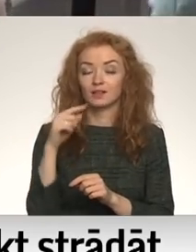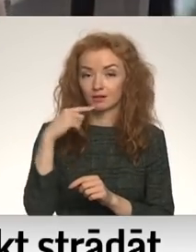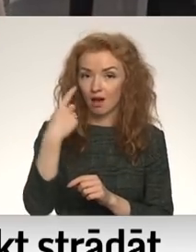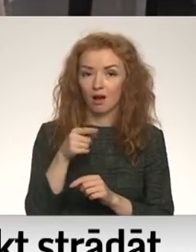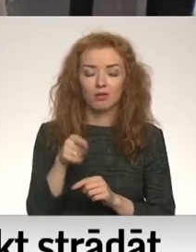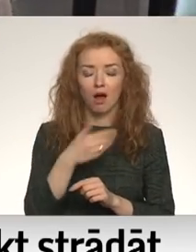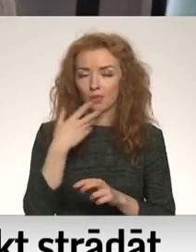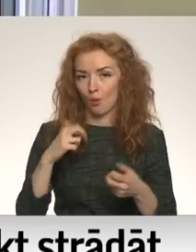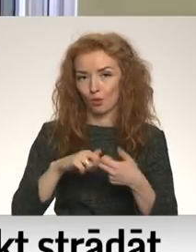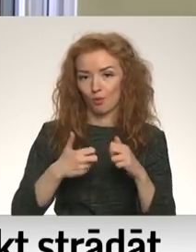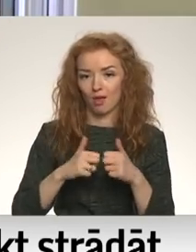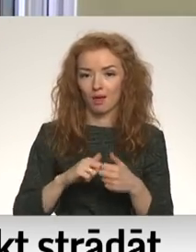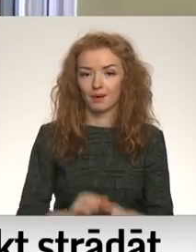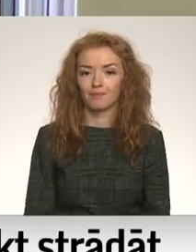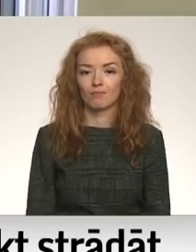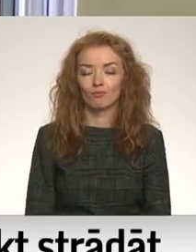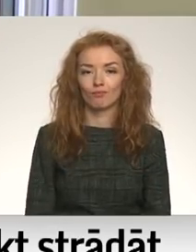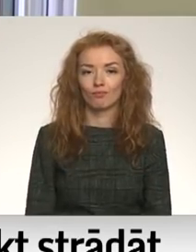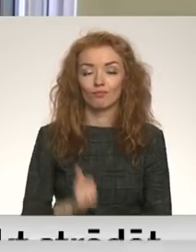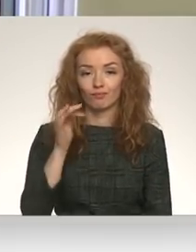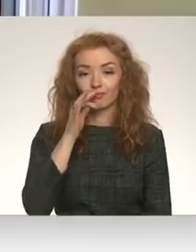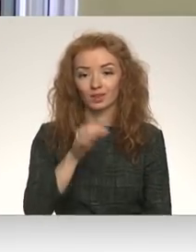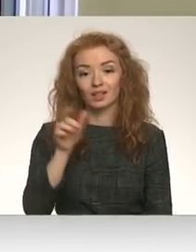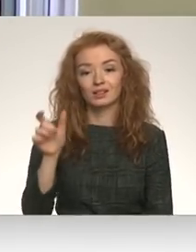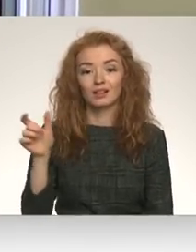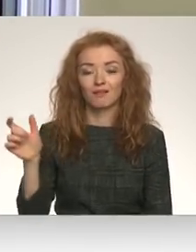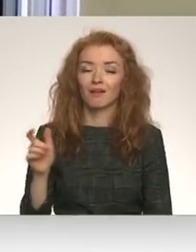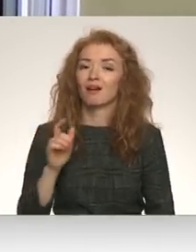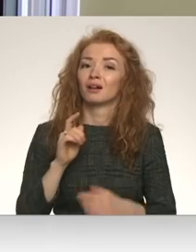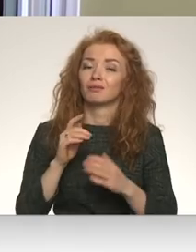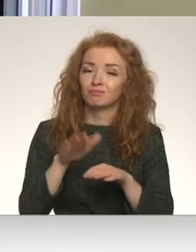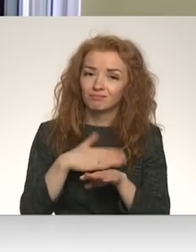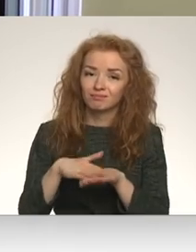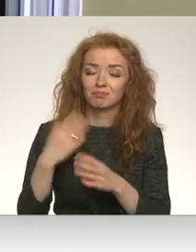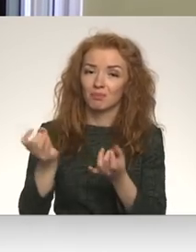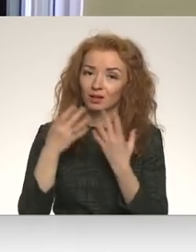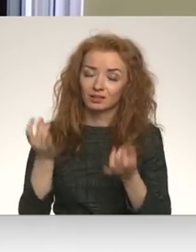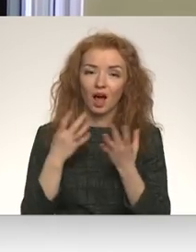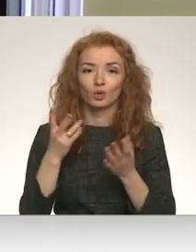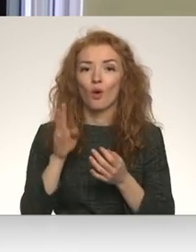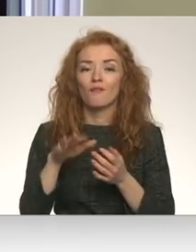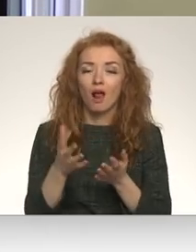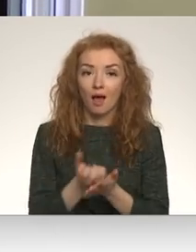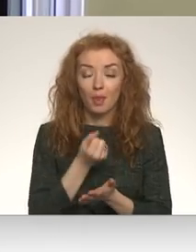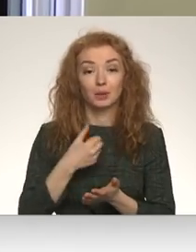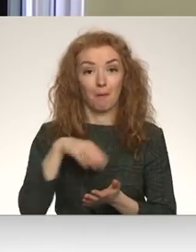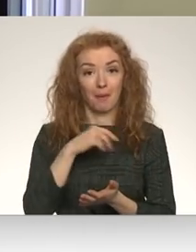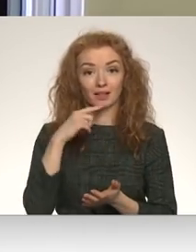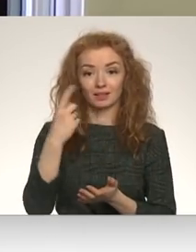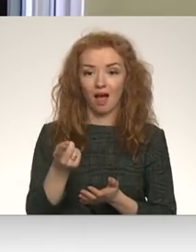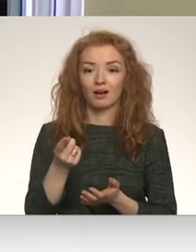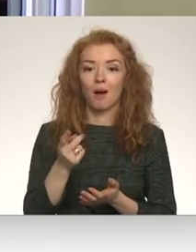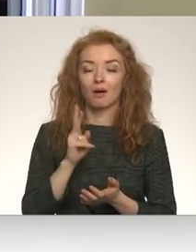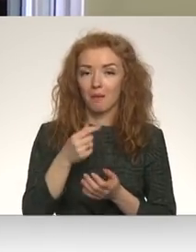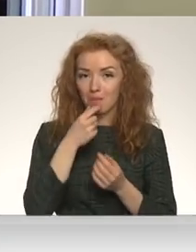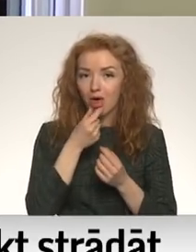tā neesot problēma. Cilvēki ir viesmīlīgi, pastāsta, visu var atrast. Kā ukraiņi saka, mēle līdz